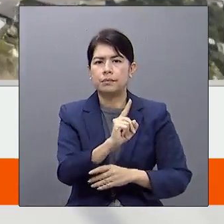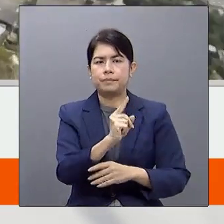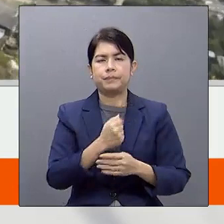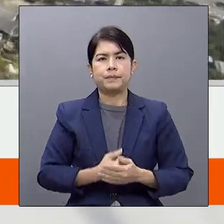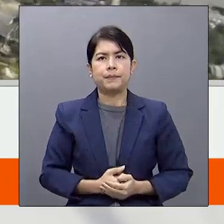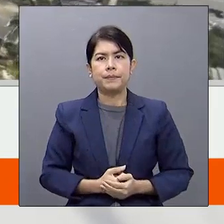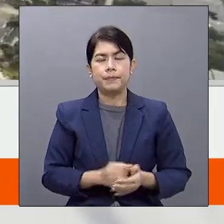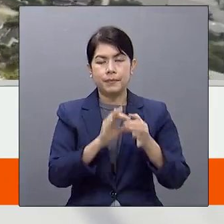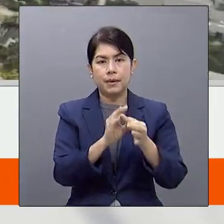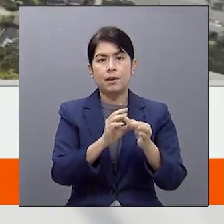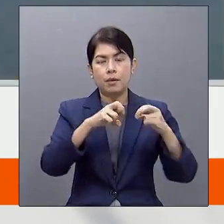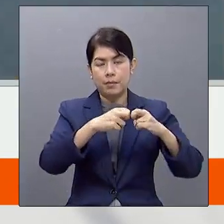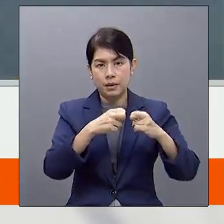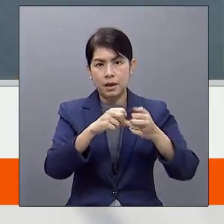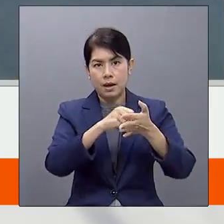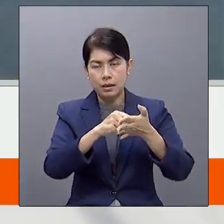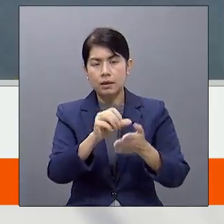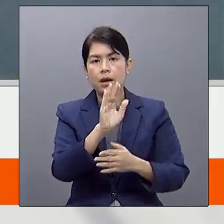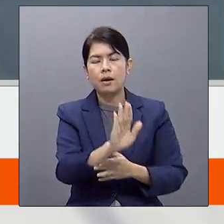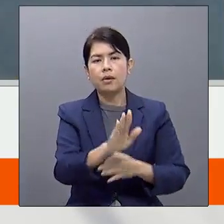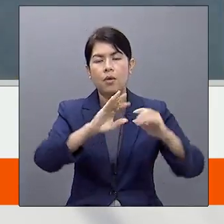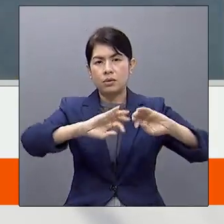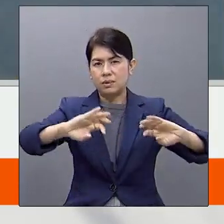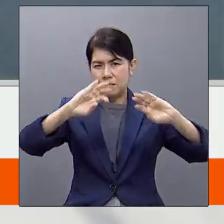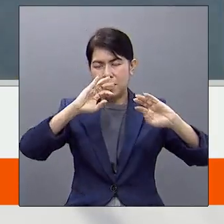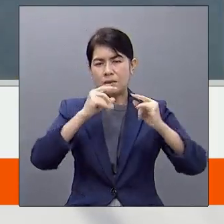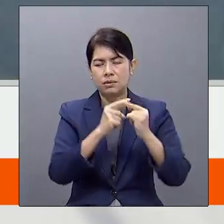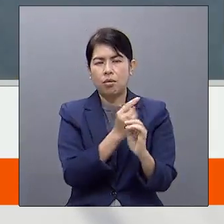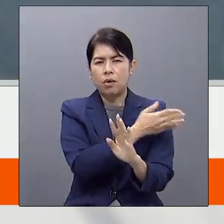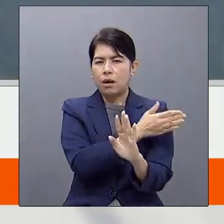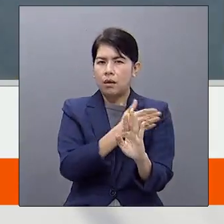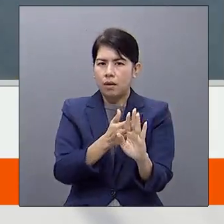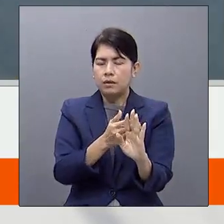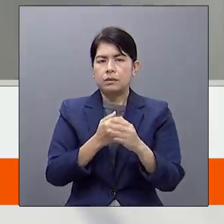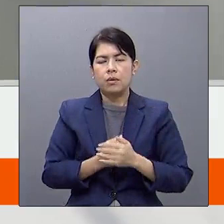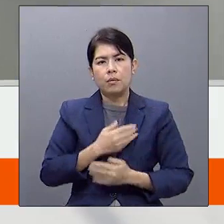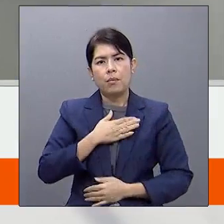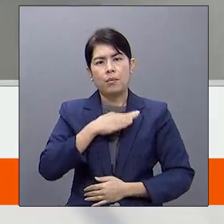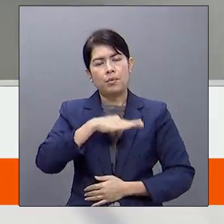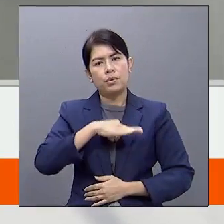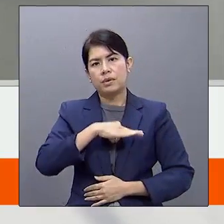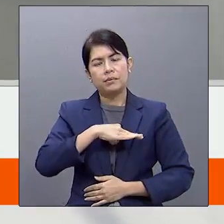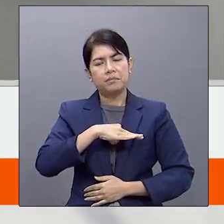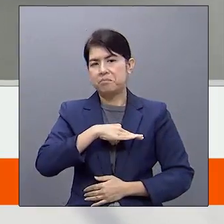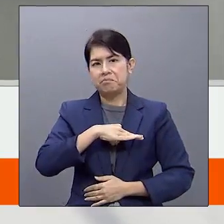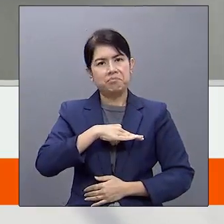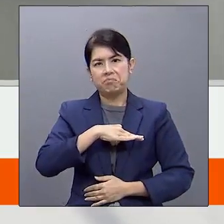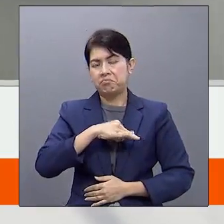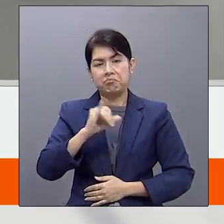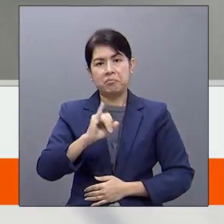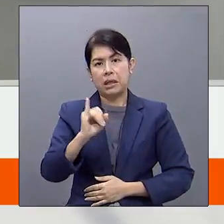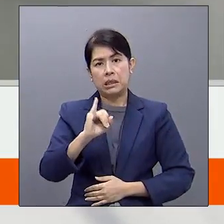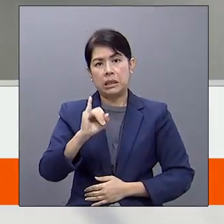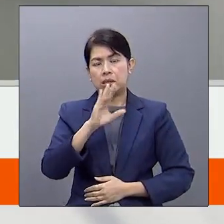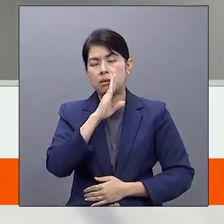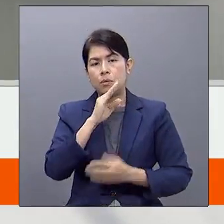การแก้ปัญหาในช่วงหลายปีมาเนี่ยคร ับ ผมคิดว่าไม่ดีเลยผมให้คะแนนเป็นลบนะ